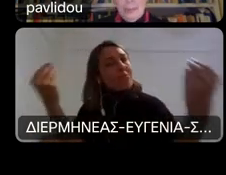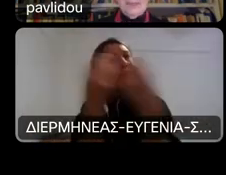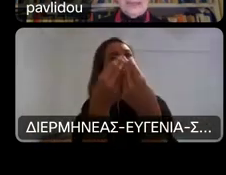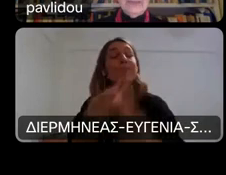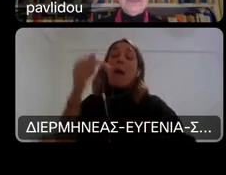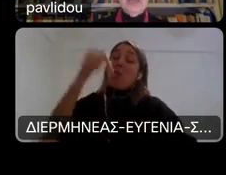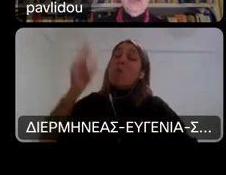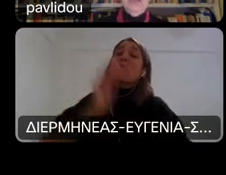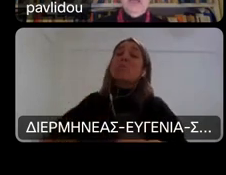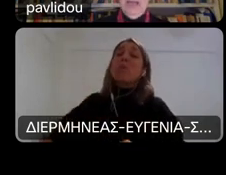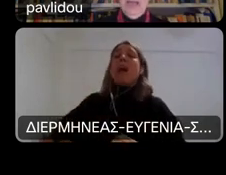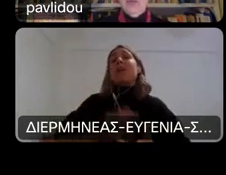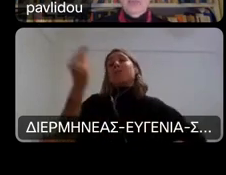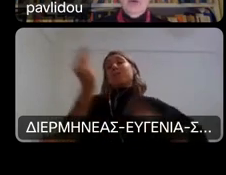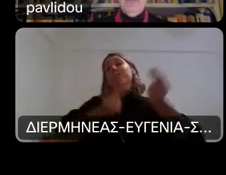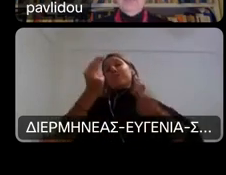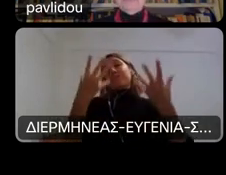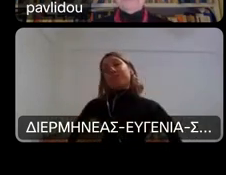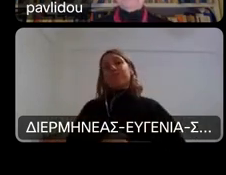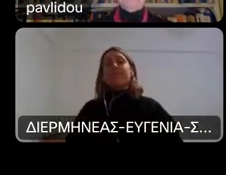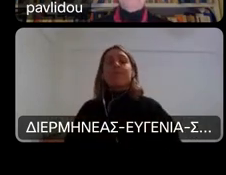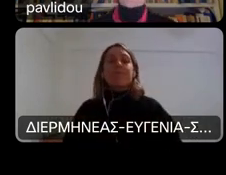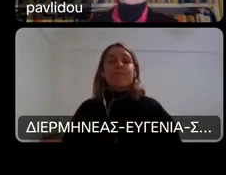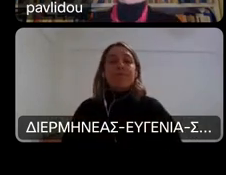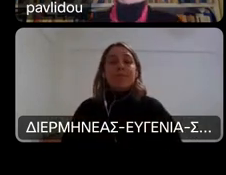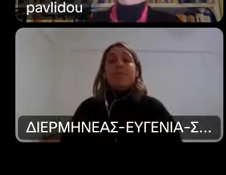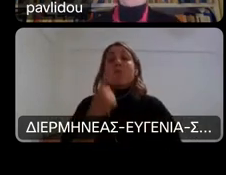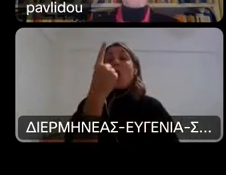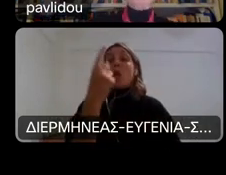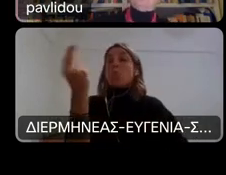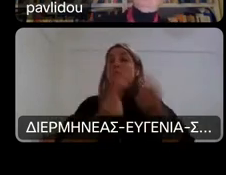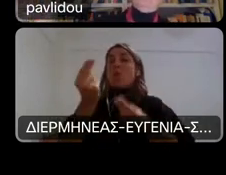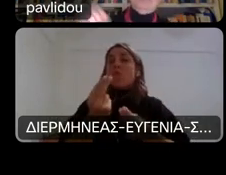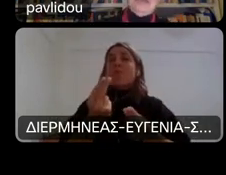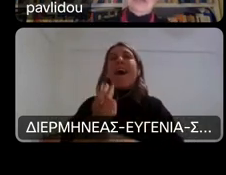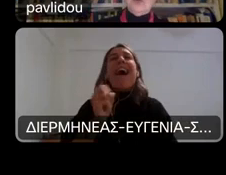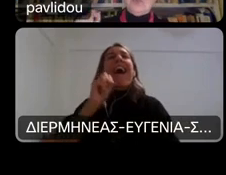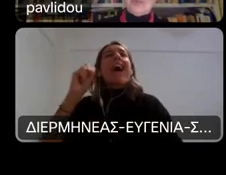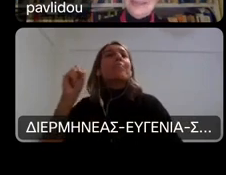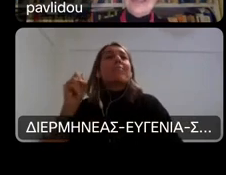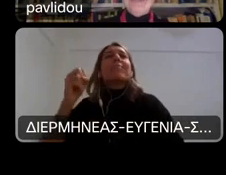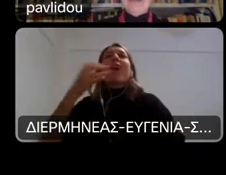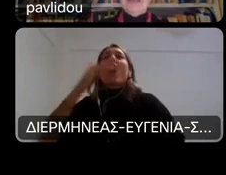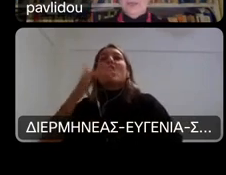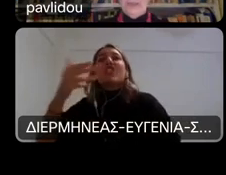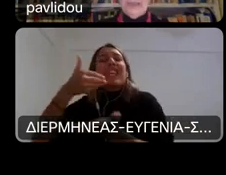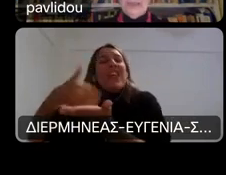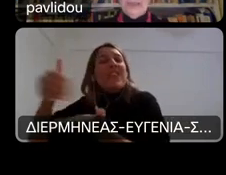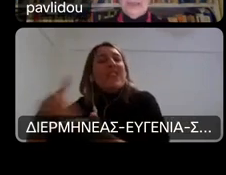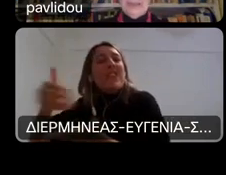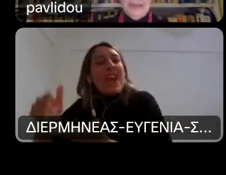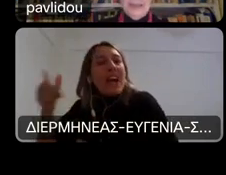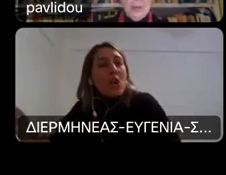υπάρχουν προβλήματα. Ένα είναι το πρόβλημα των εξωγλωσσικών διακρίσεων που τίνει να